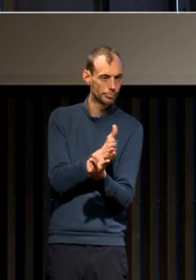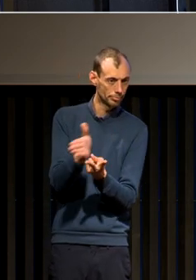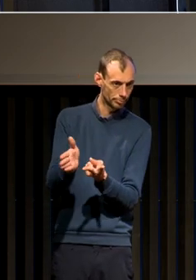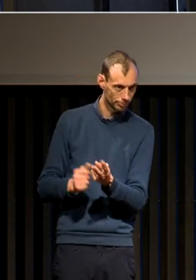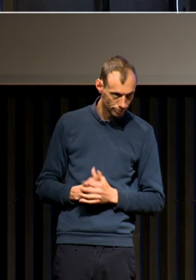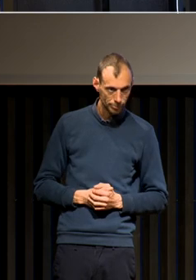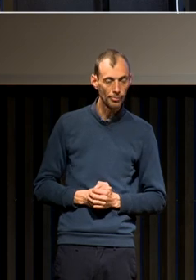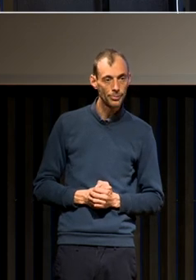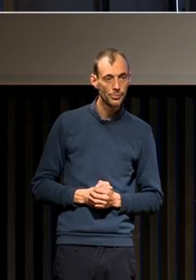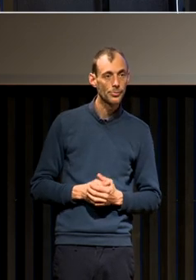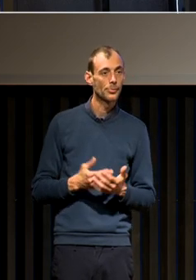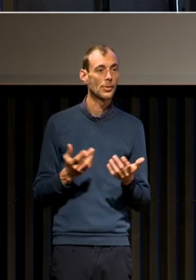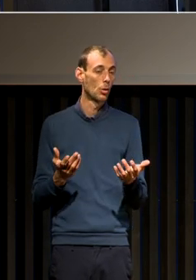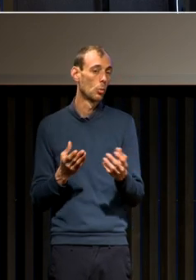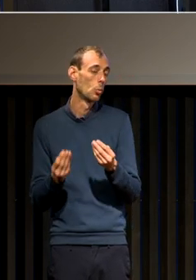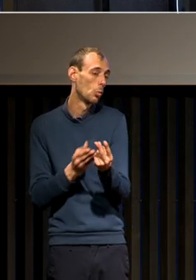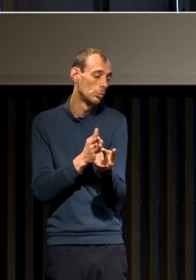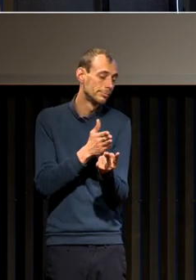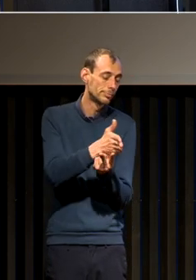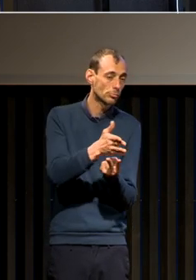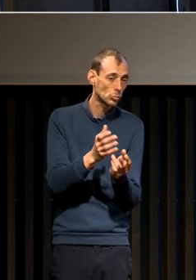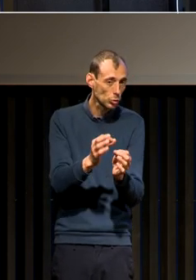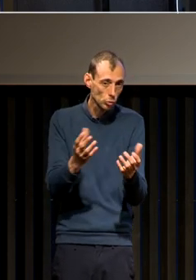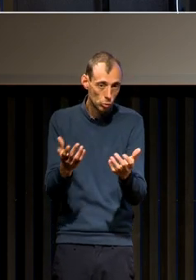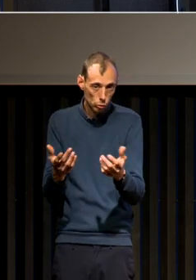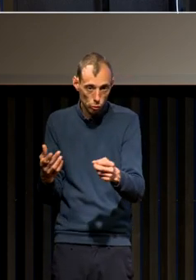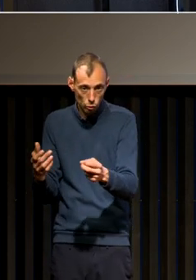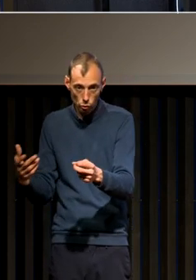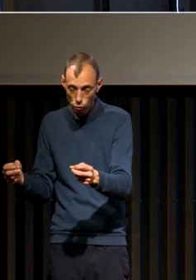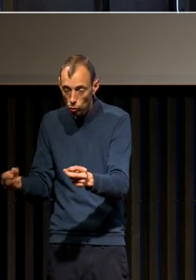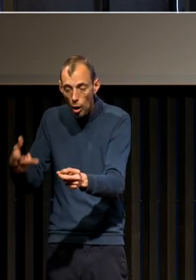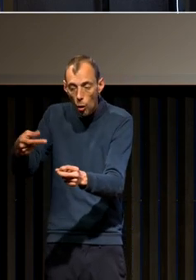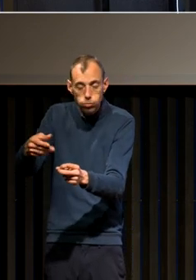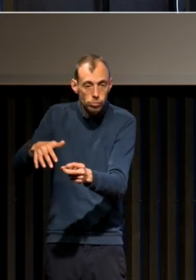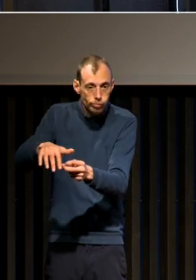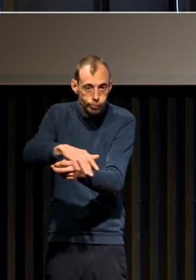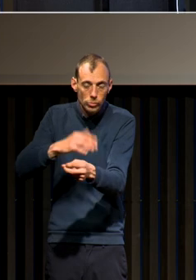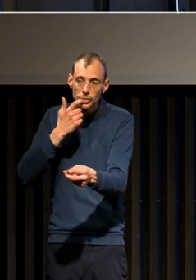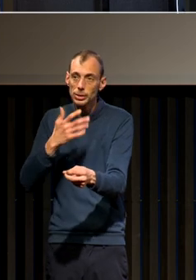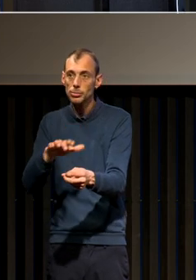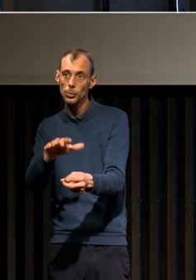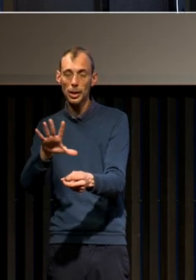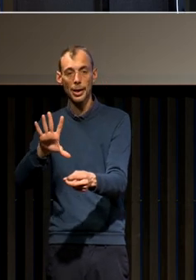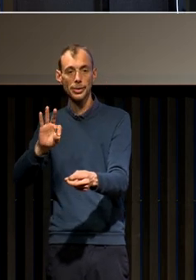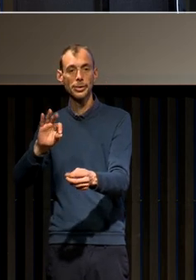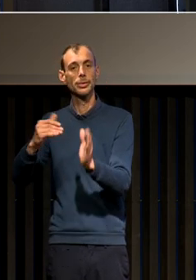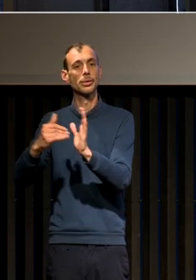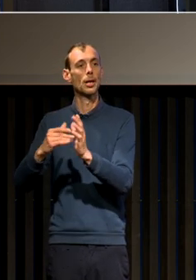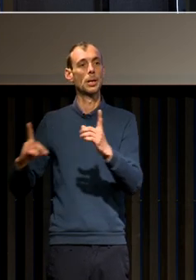contact par une simple mise en contact, en gros 50 000 spermatozoïdes par